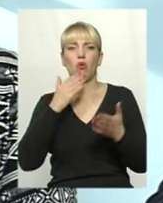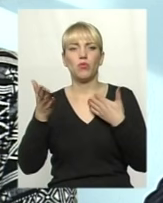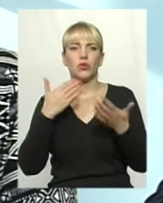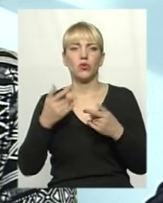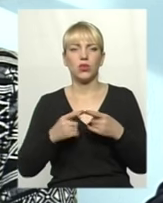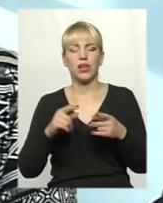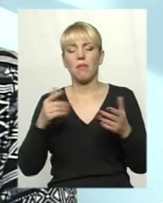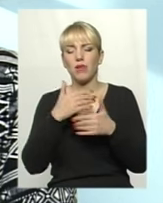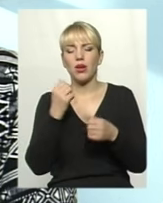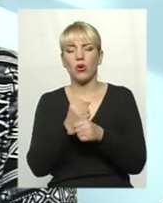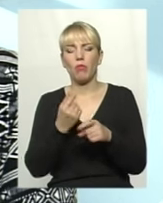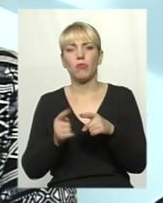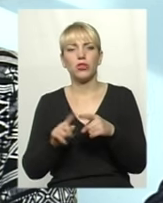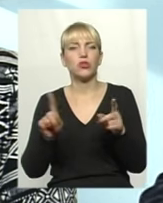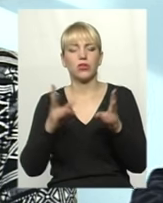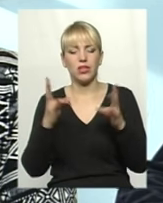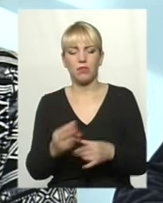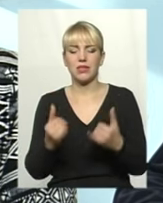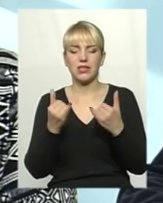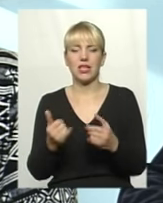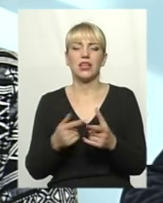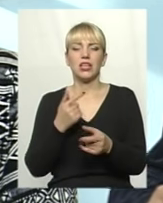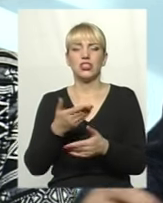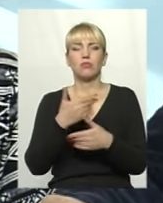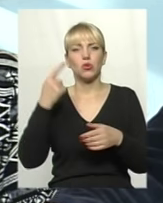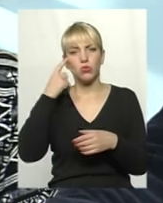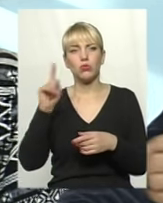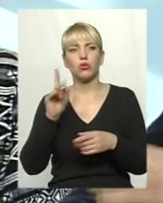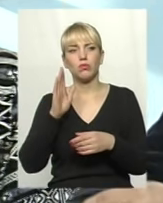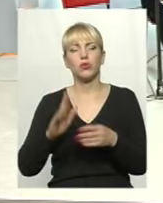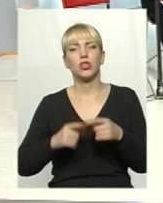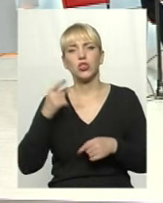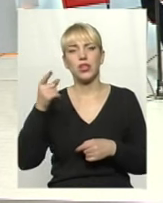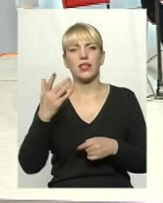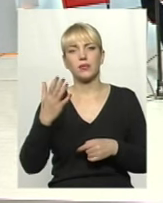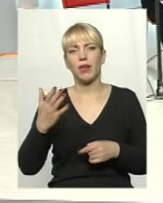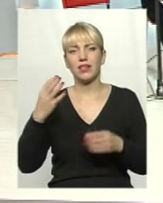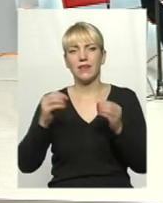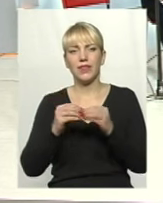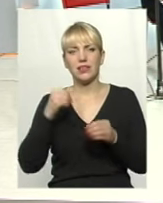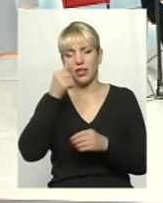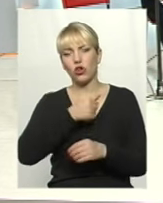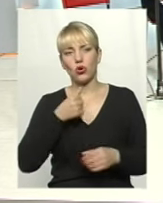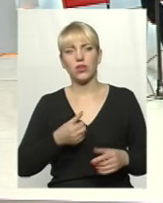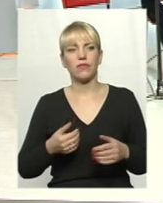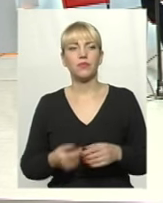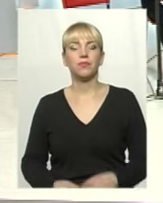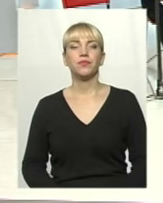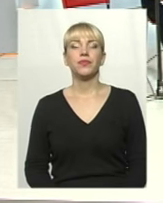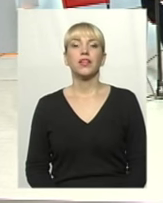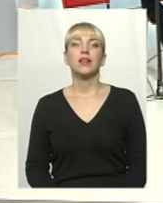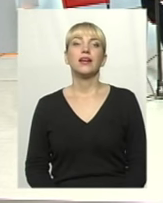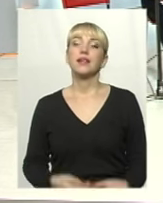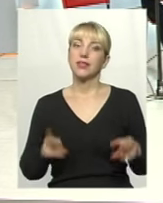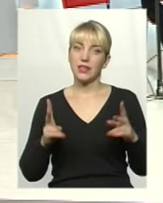в цю секунду, чи ми думаємо про те, що буде через 5-4-3-2 роки. Власне, про те,